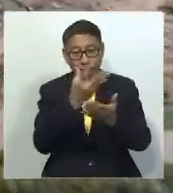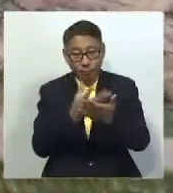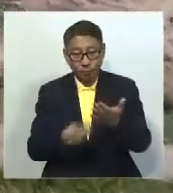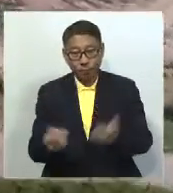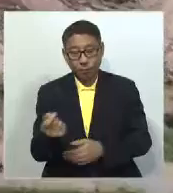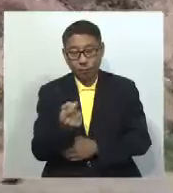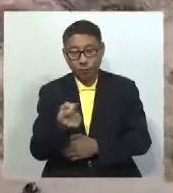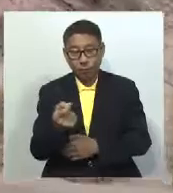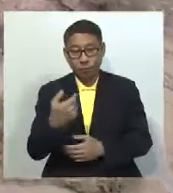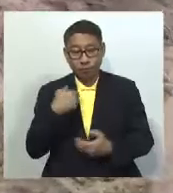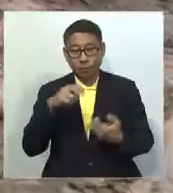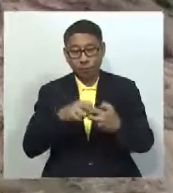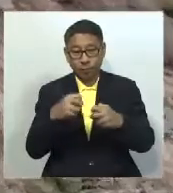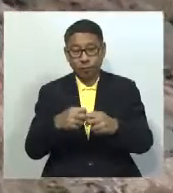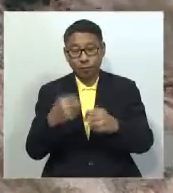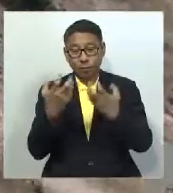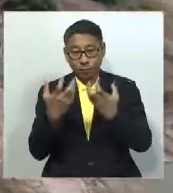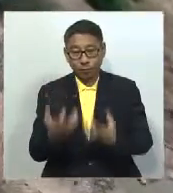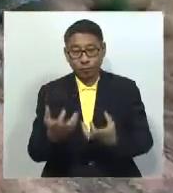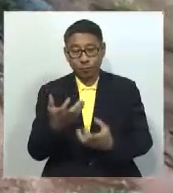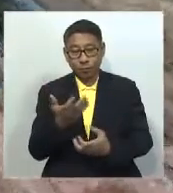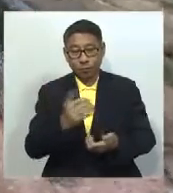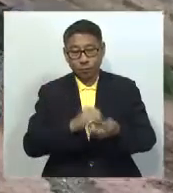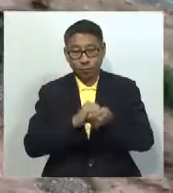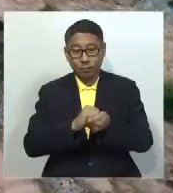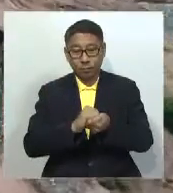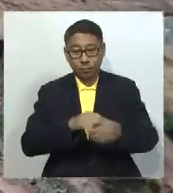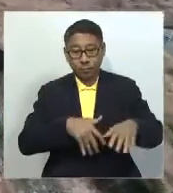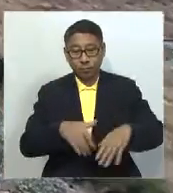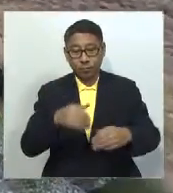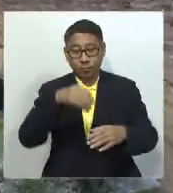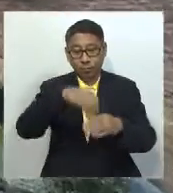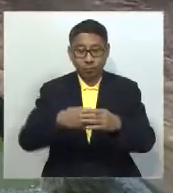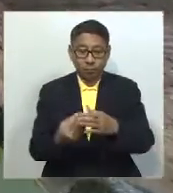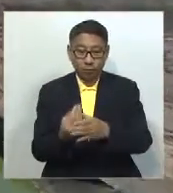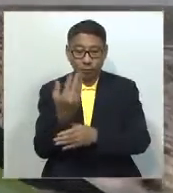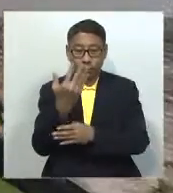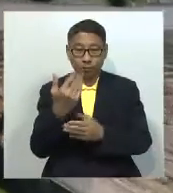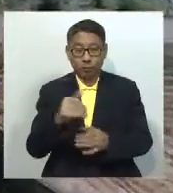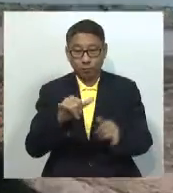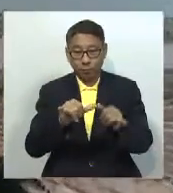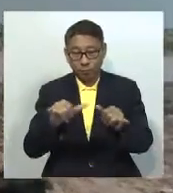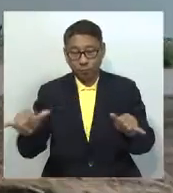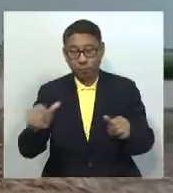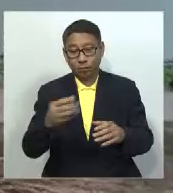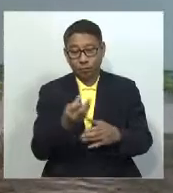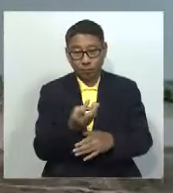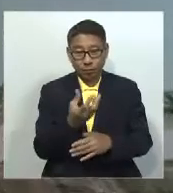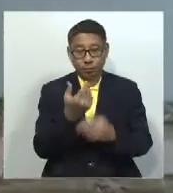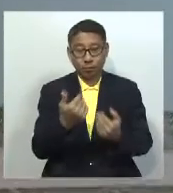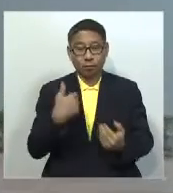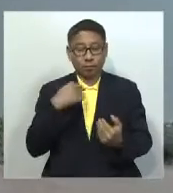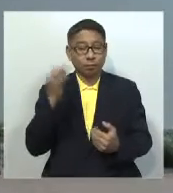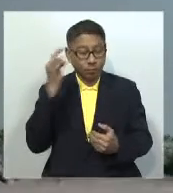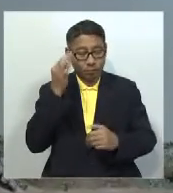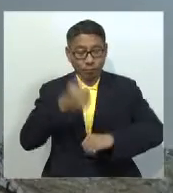ากแล้วก็ใกล้เข้าขั้นวิกฤตแต่ขอความร่วมมือนะคะให้ชาวบ้านไม่ปลูกพืชระยะยาวและไม่ปลูกข้าวนาปรัง